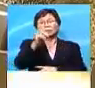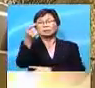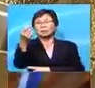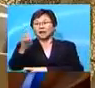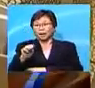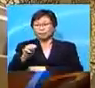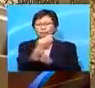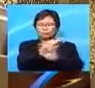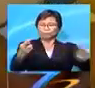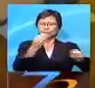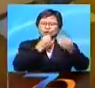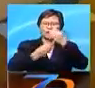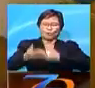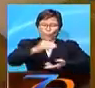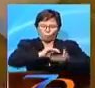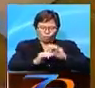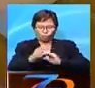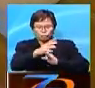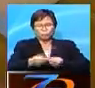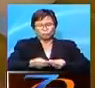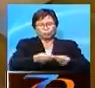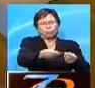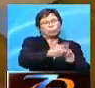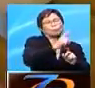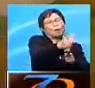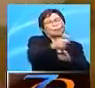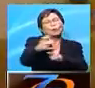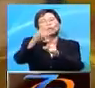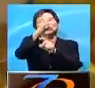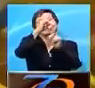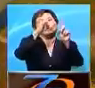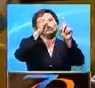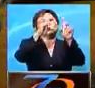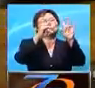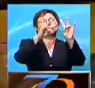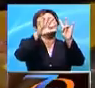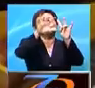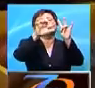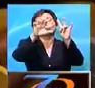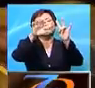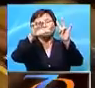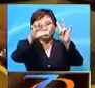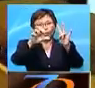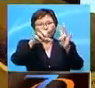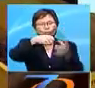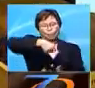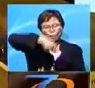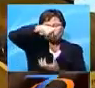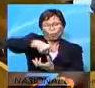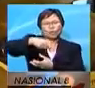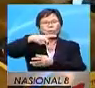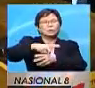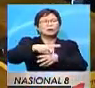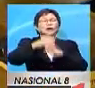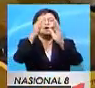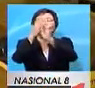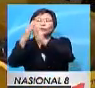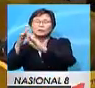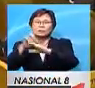menyediakan makanan membungkus dan mengedarkan sebanyak 700 mangkuk tingkat kepada komuniti di pantai